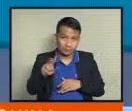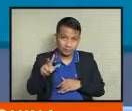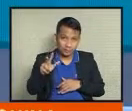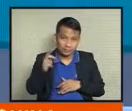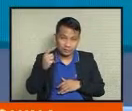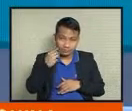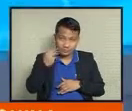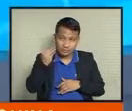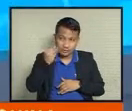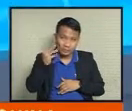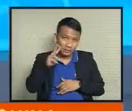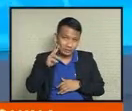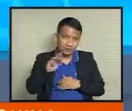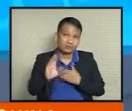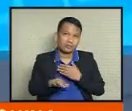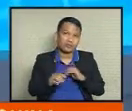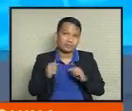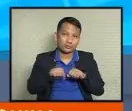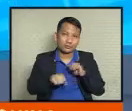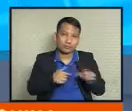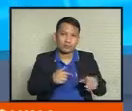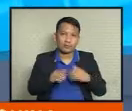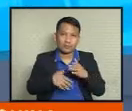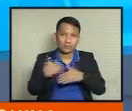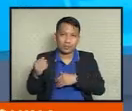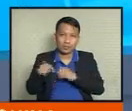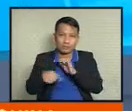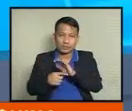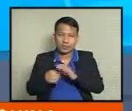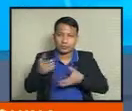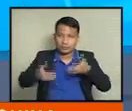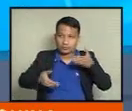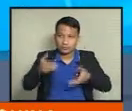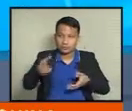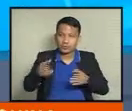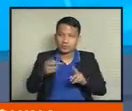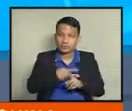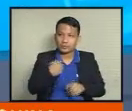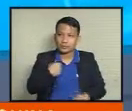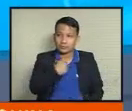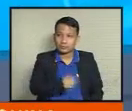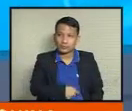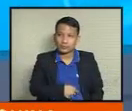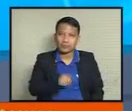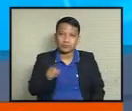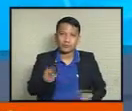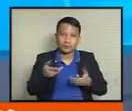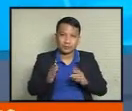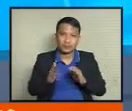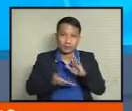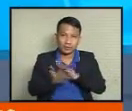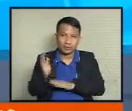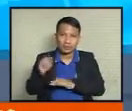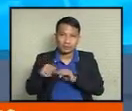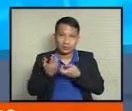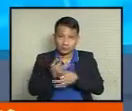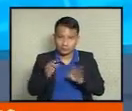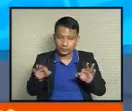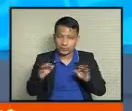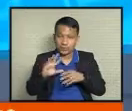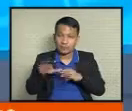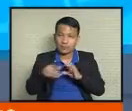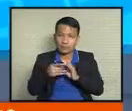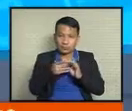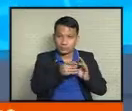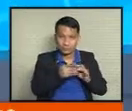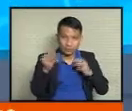Chiang Marks! Naku, Idol Rafi, kalalabas lang daw ng korte ng mga biktimang Chinese na napagbigyan ng lumaya sa kasong may kinalaman sa